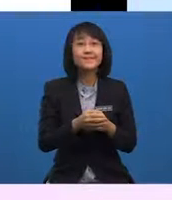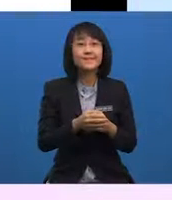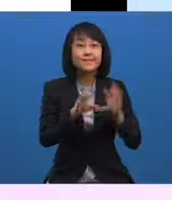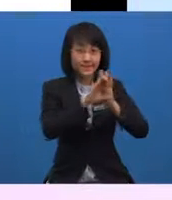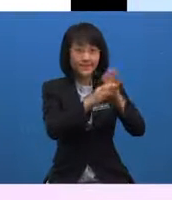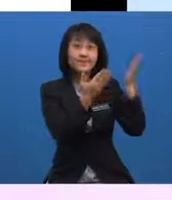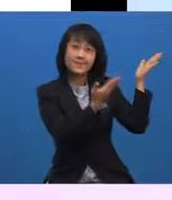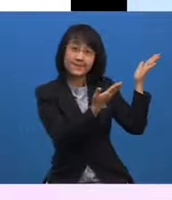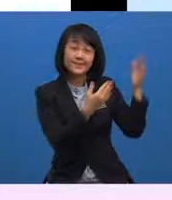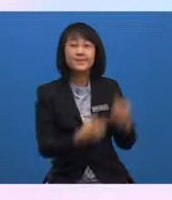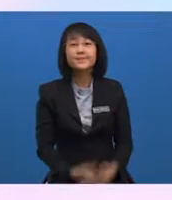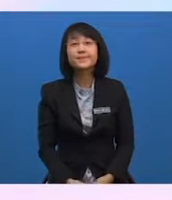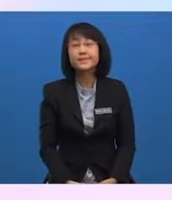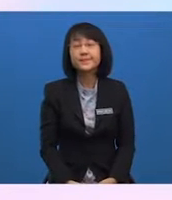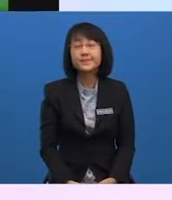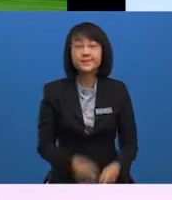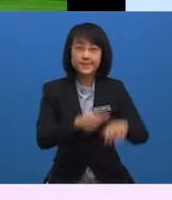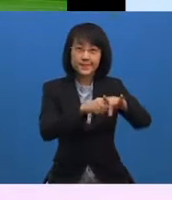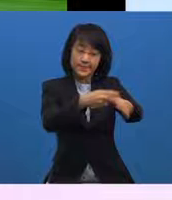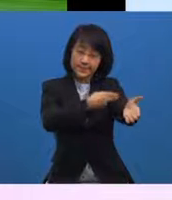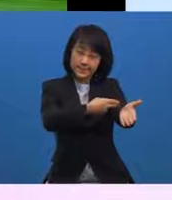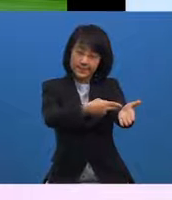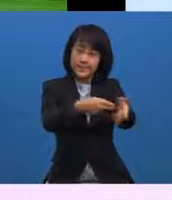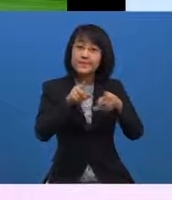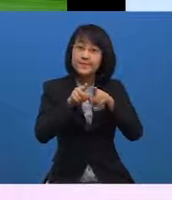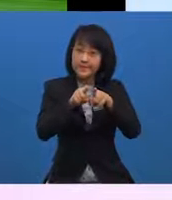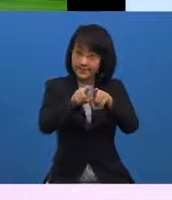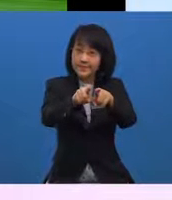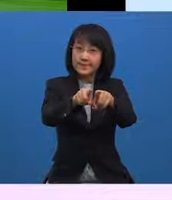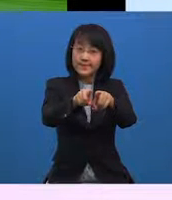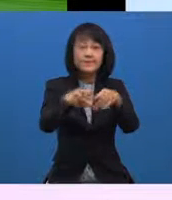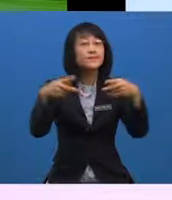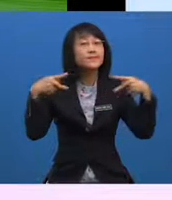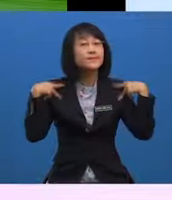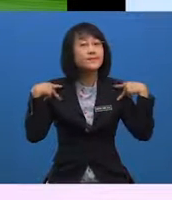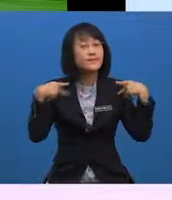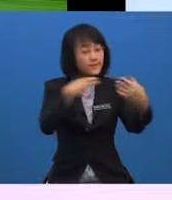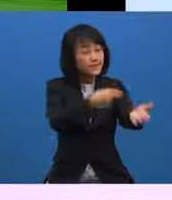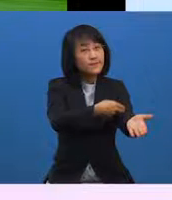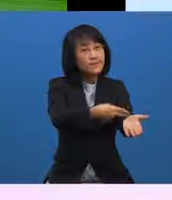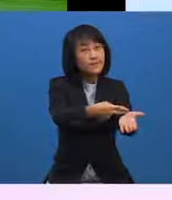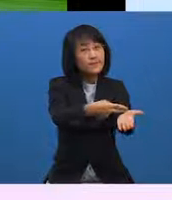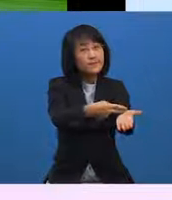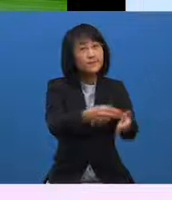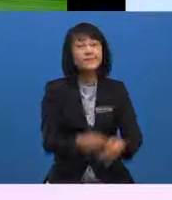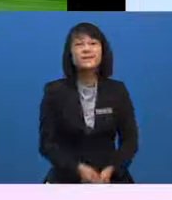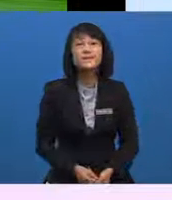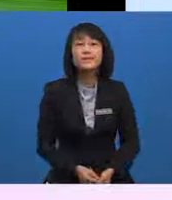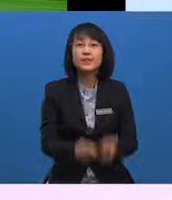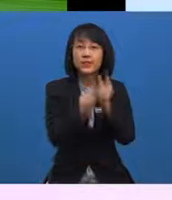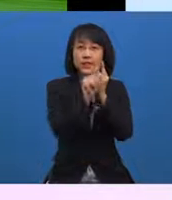contoh. Daun urat selari pula mempunyai urat daun yang garisannya